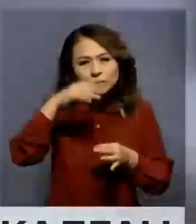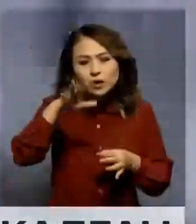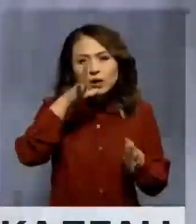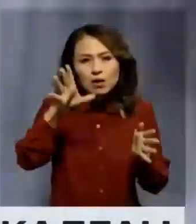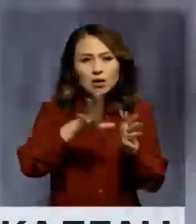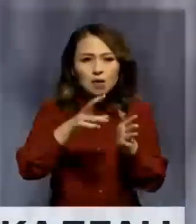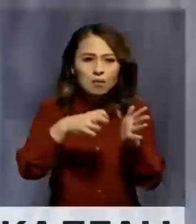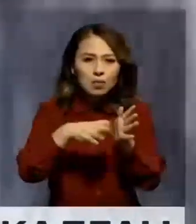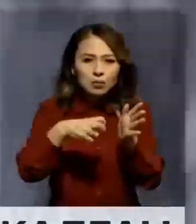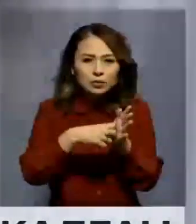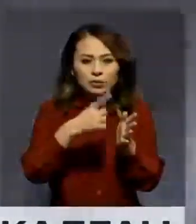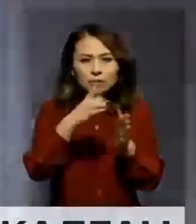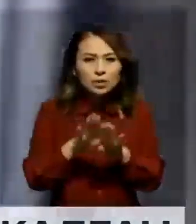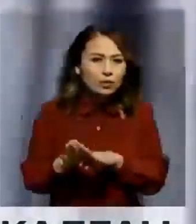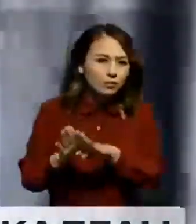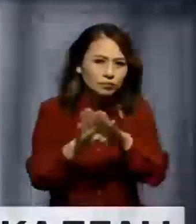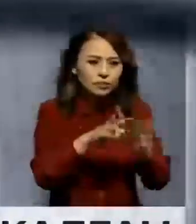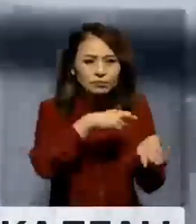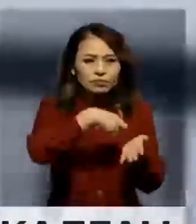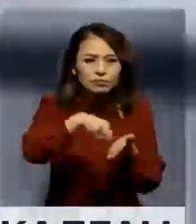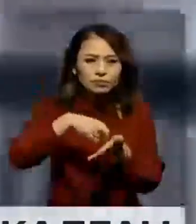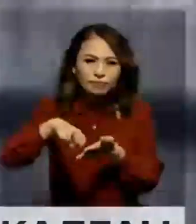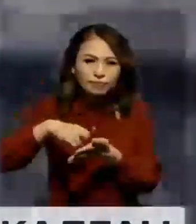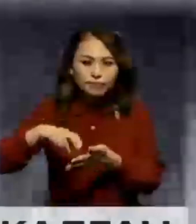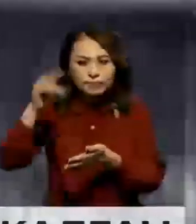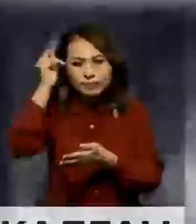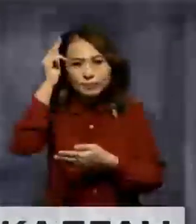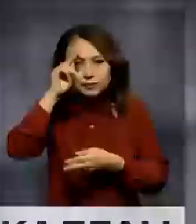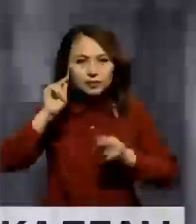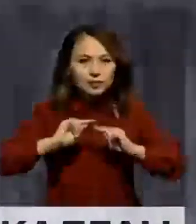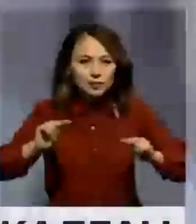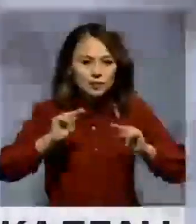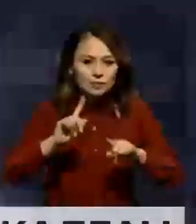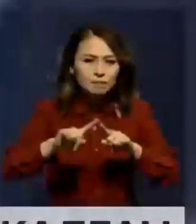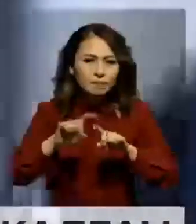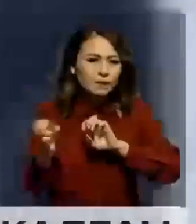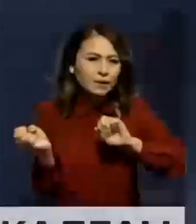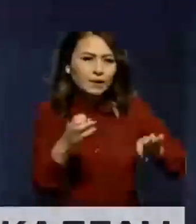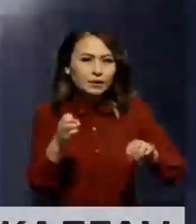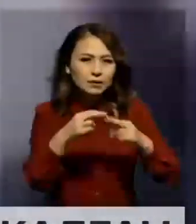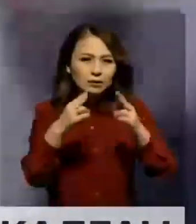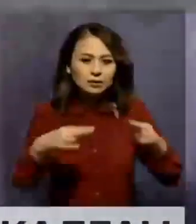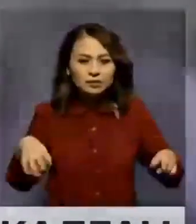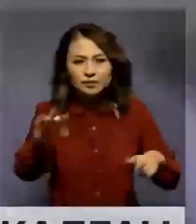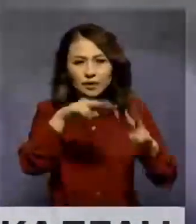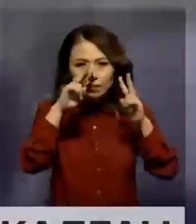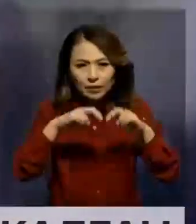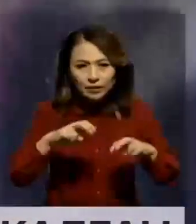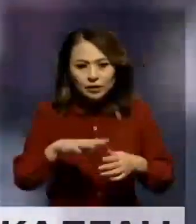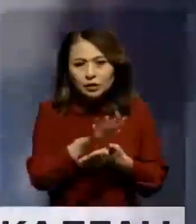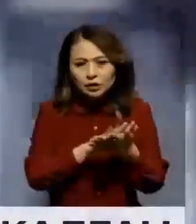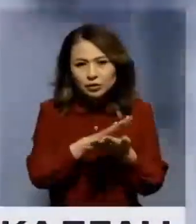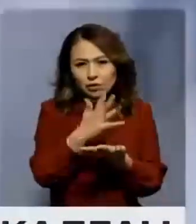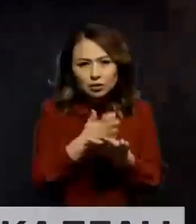электронды пошталарына бір уақытта хабарлама түскен. Тәртіп сақшылары оқушылар мен ұстаздарды эвакуациялап, ғимаратты түгел тексеріп шыққан. Алайда